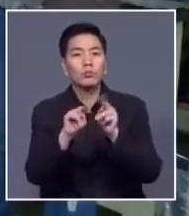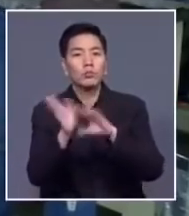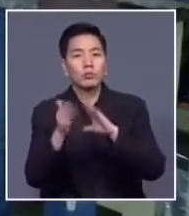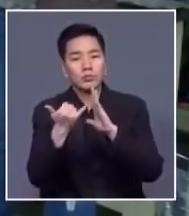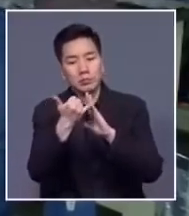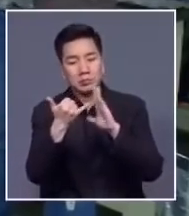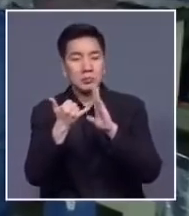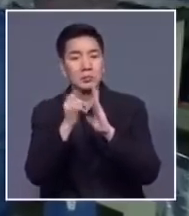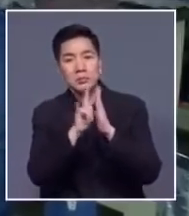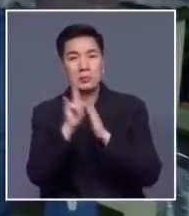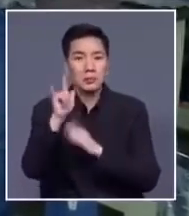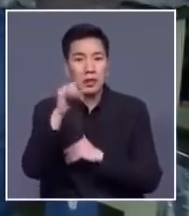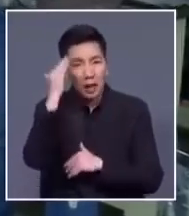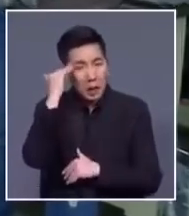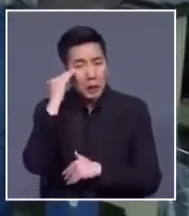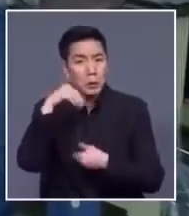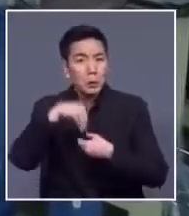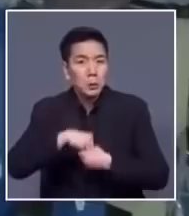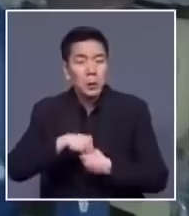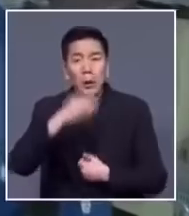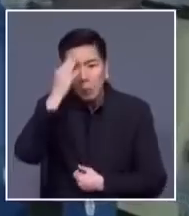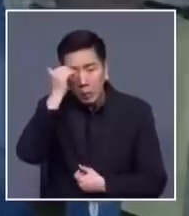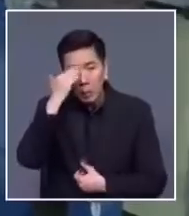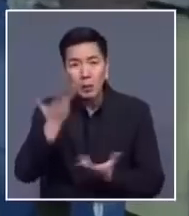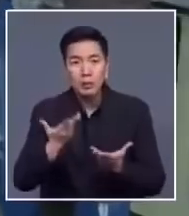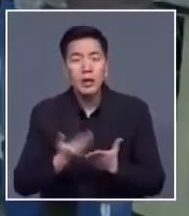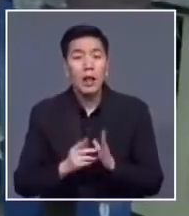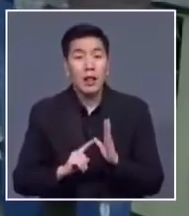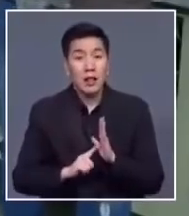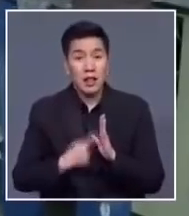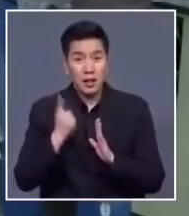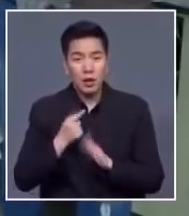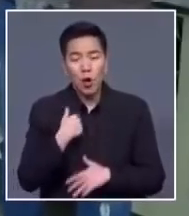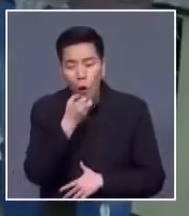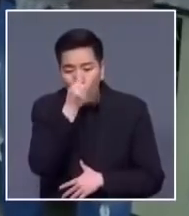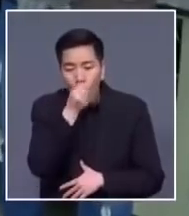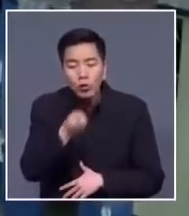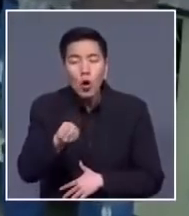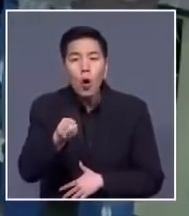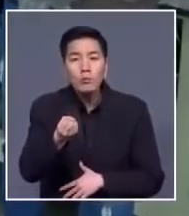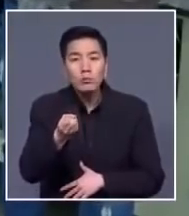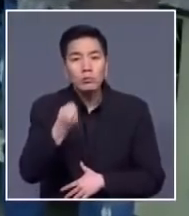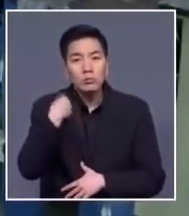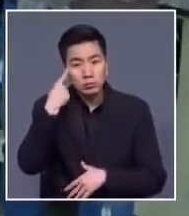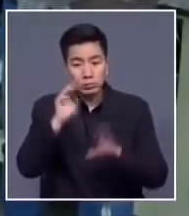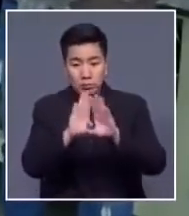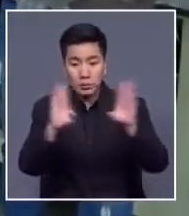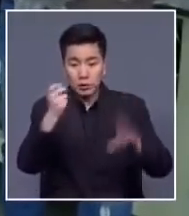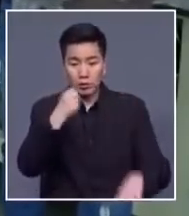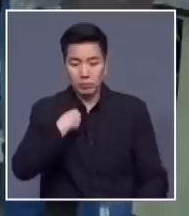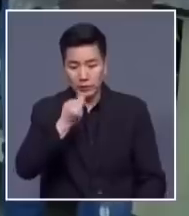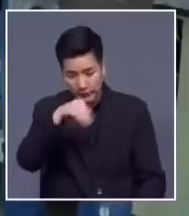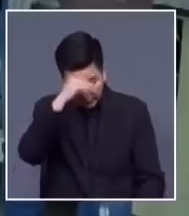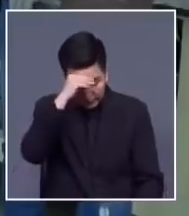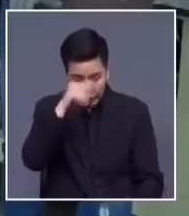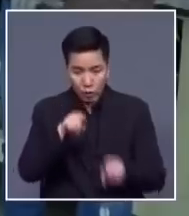ครพนมทำไมจากนครพนมถึงโกอินเตอร์มาอยู่ที่เกาหลีครับ ก็ตอนแรกลองสอบดูค่ะเพราะว่ามีเปิดสอบแล้วก็เรียนควบ